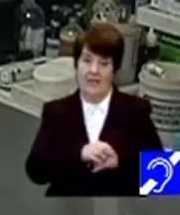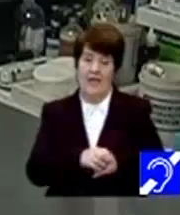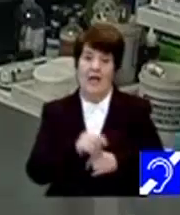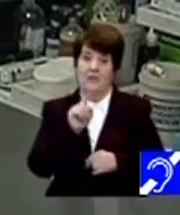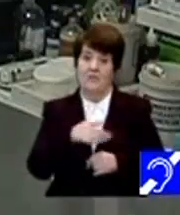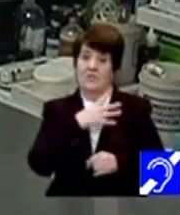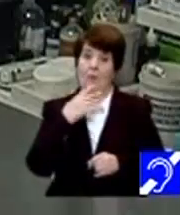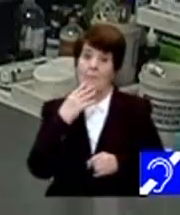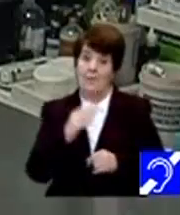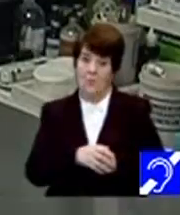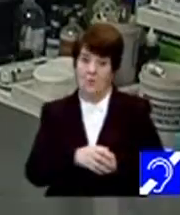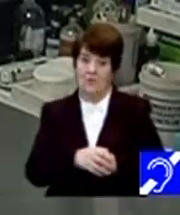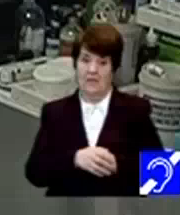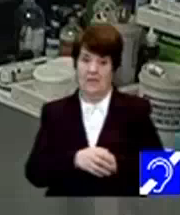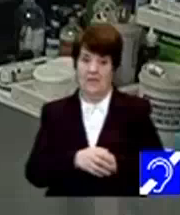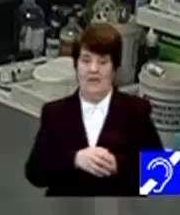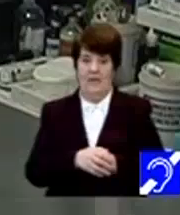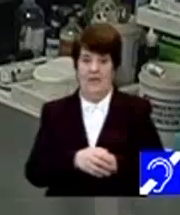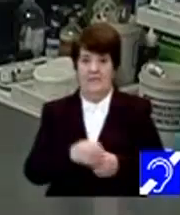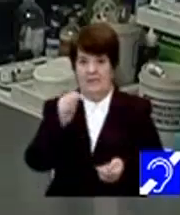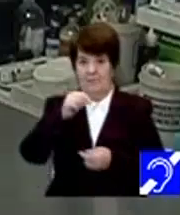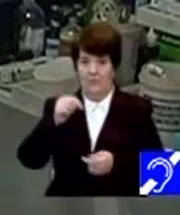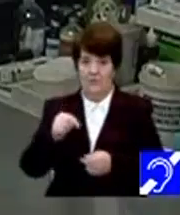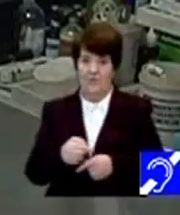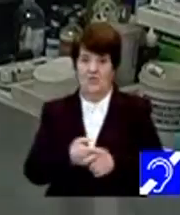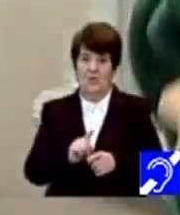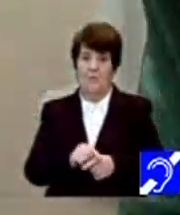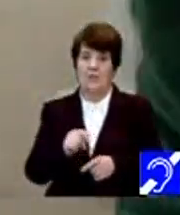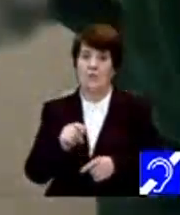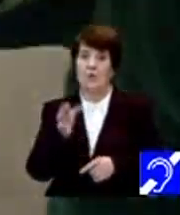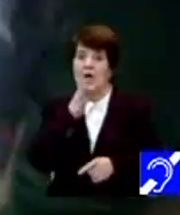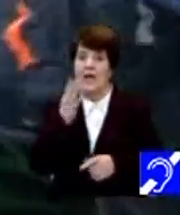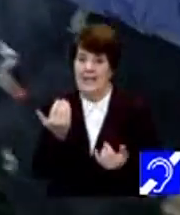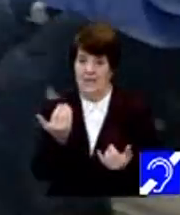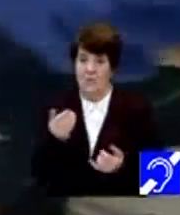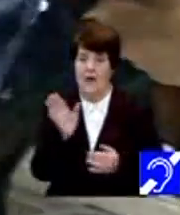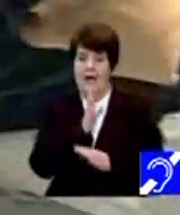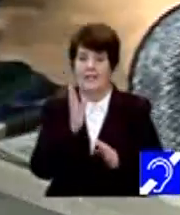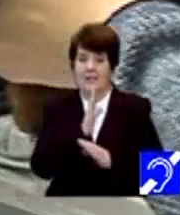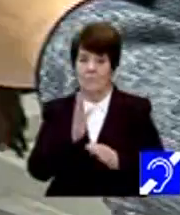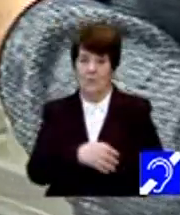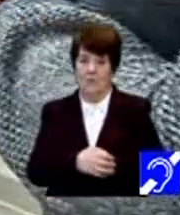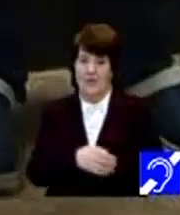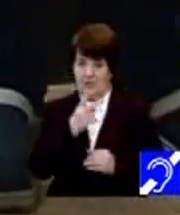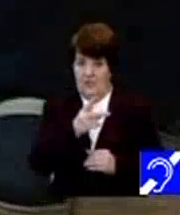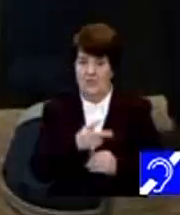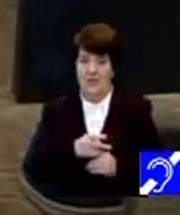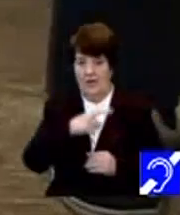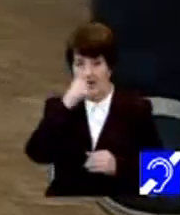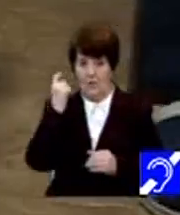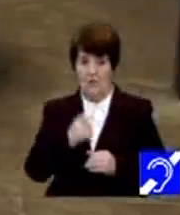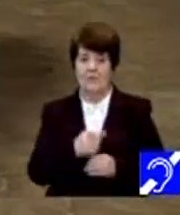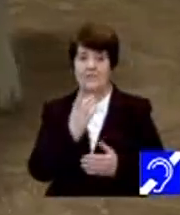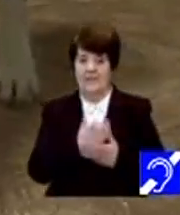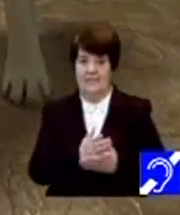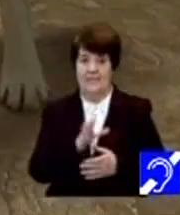până la piele. Aceasta este mai mult impermeabilă și se potrivește foarte bine pentru timpul acesta al nostru ploios și